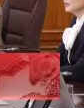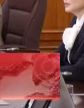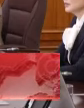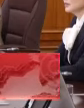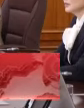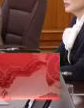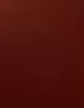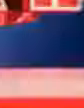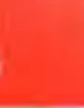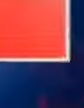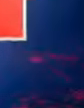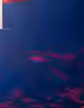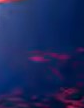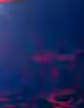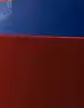видят в правительстве?